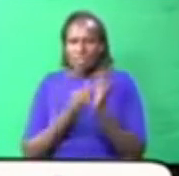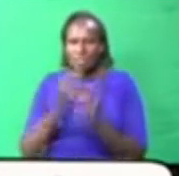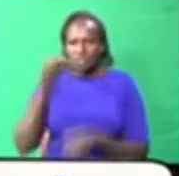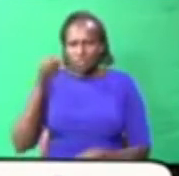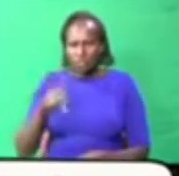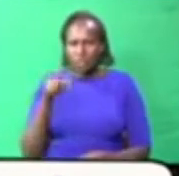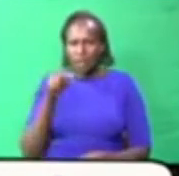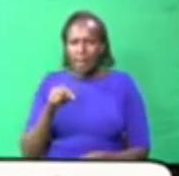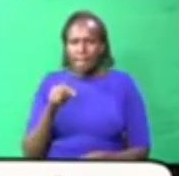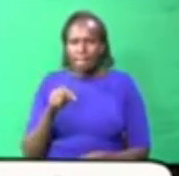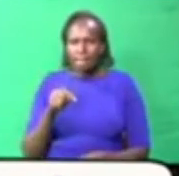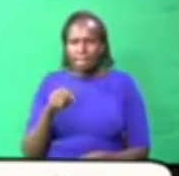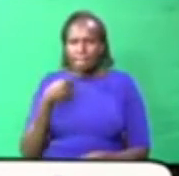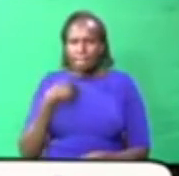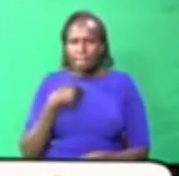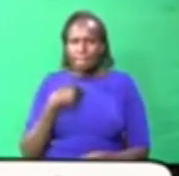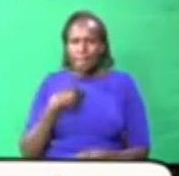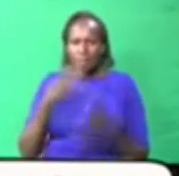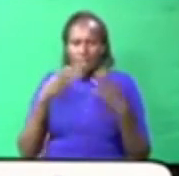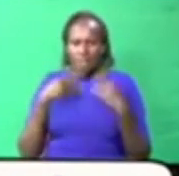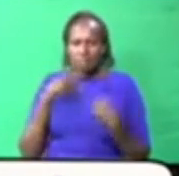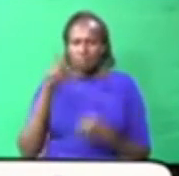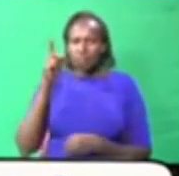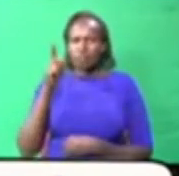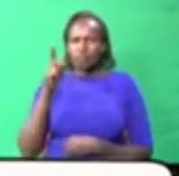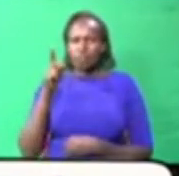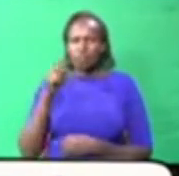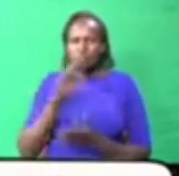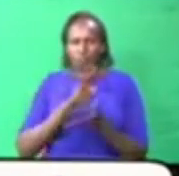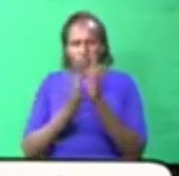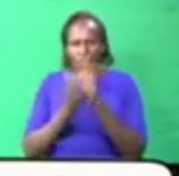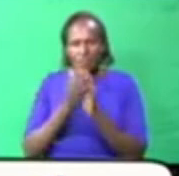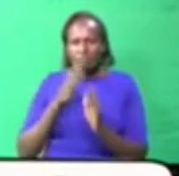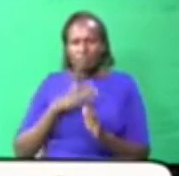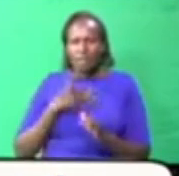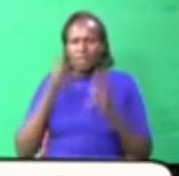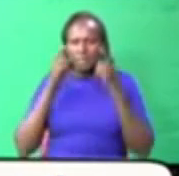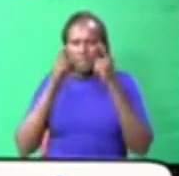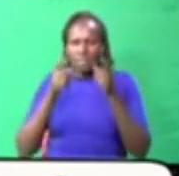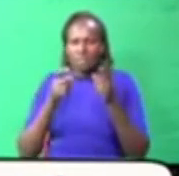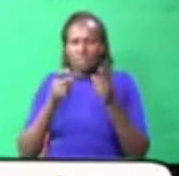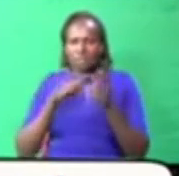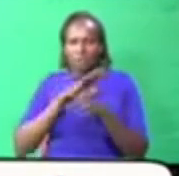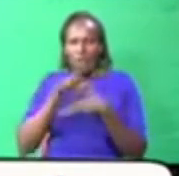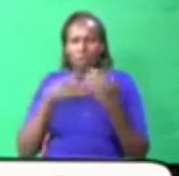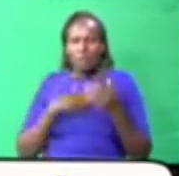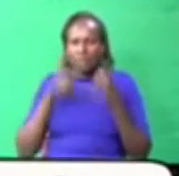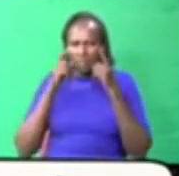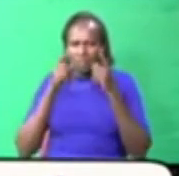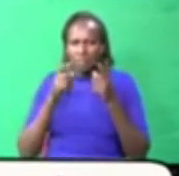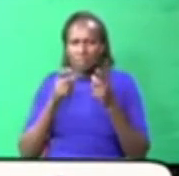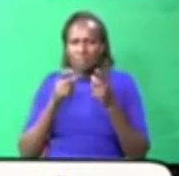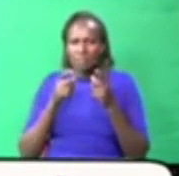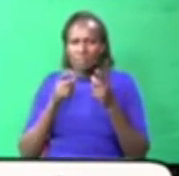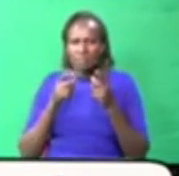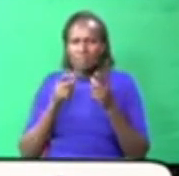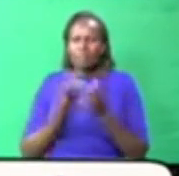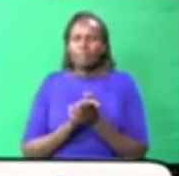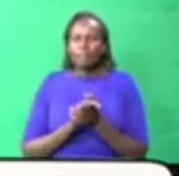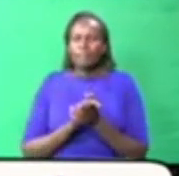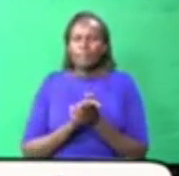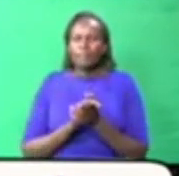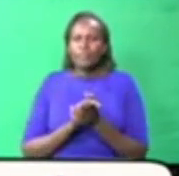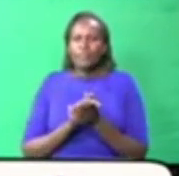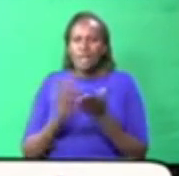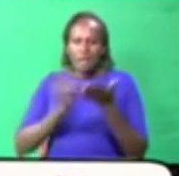leo ninakukubali. Nisamehe dhambi zangu, uovu wangu na unajisi wangu.